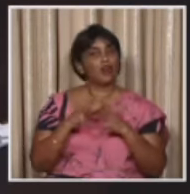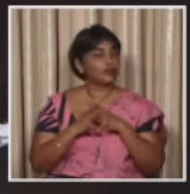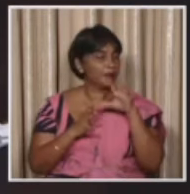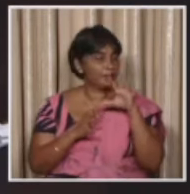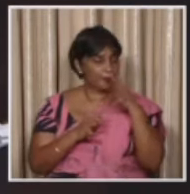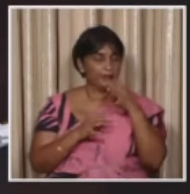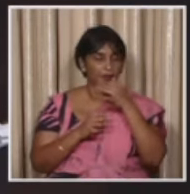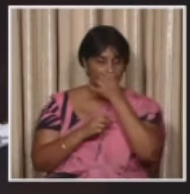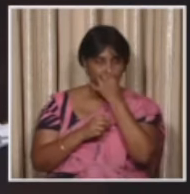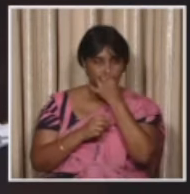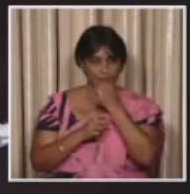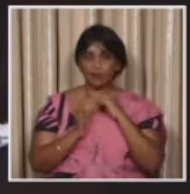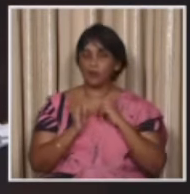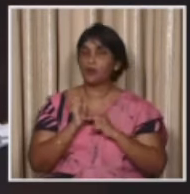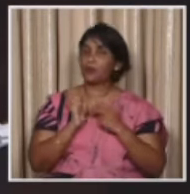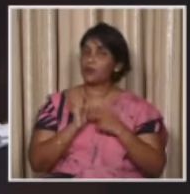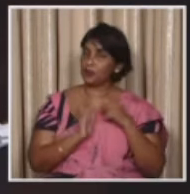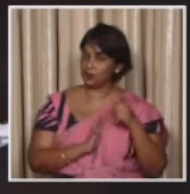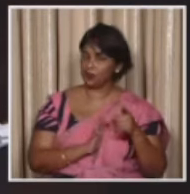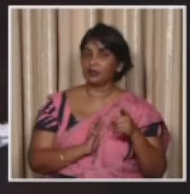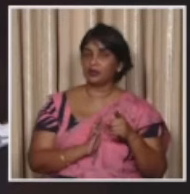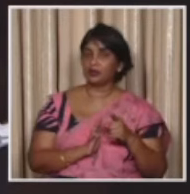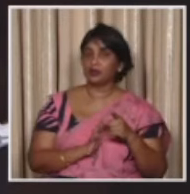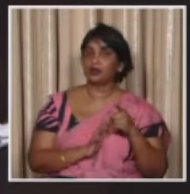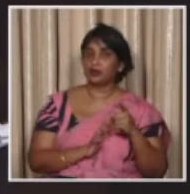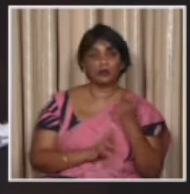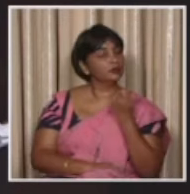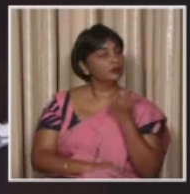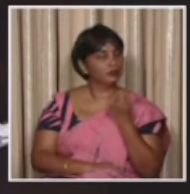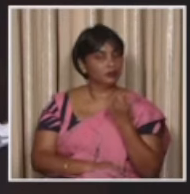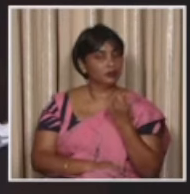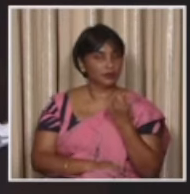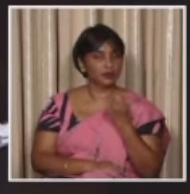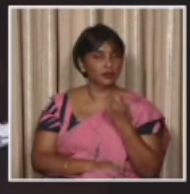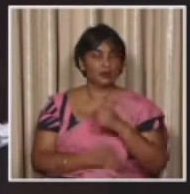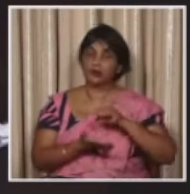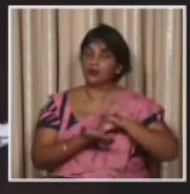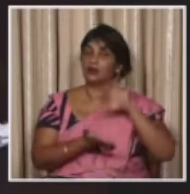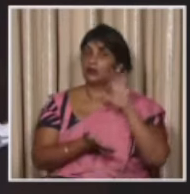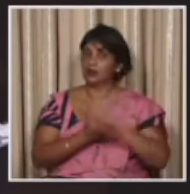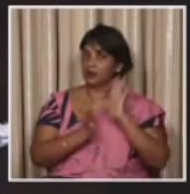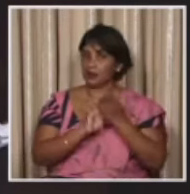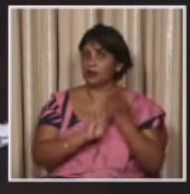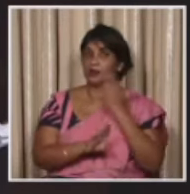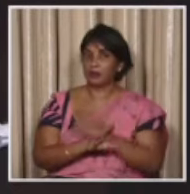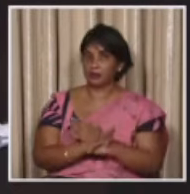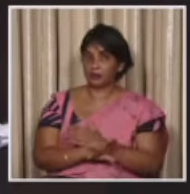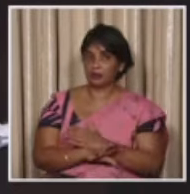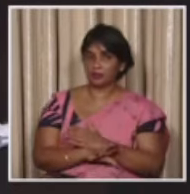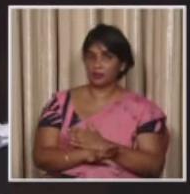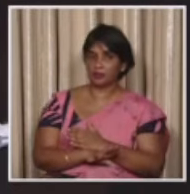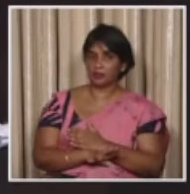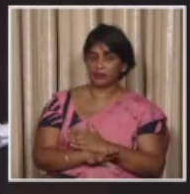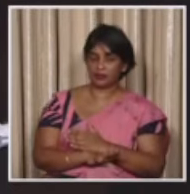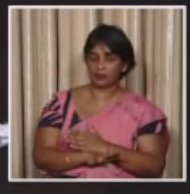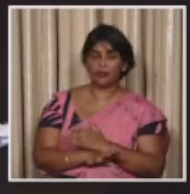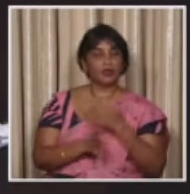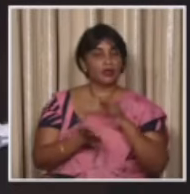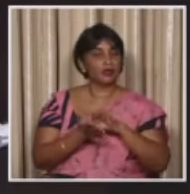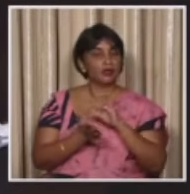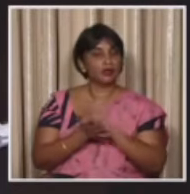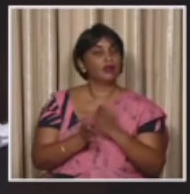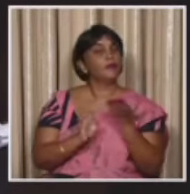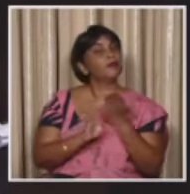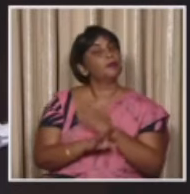500ේ ව්‍යාපෘතියේ ඒ ටැරිෆ් රේට් එක තීන්දුව කරන්නට පෙර, එහෙම නේද? ටැරිෆ් රේට් එක තීන්දුව